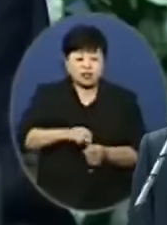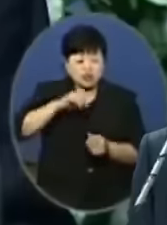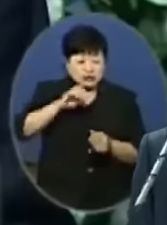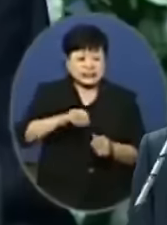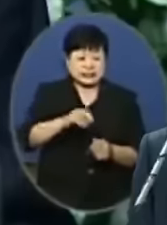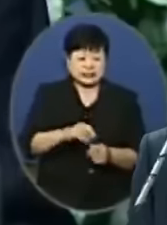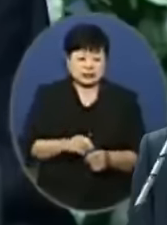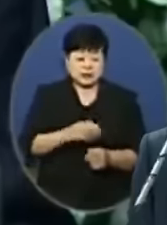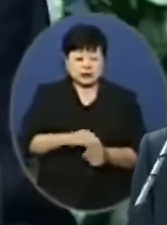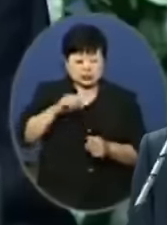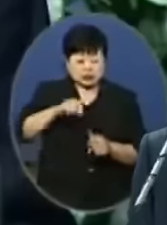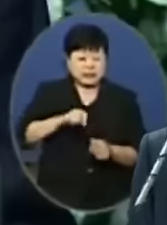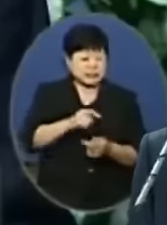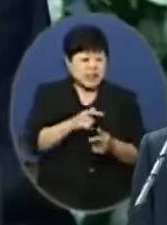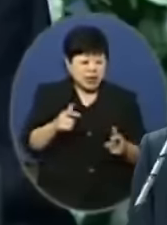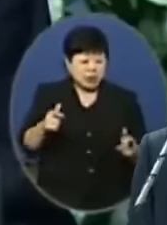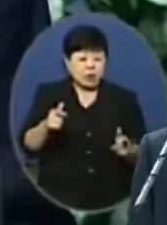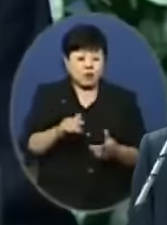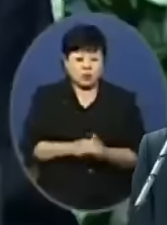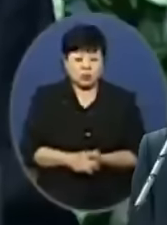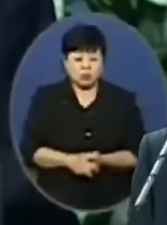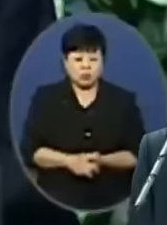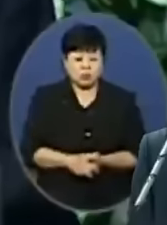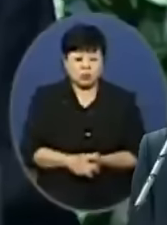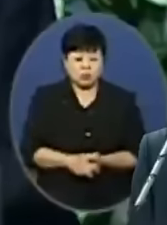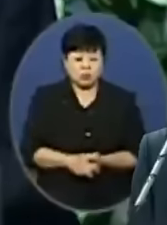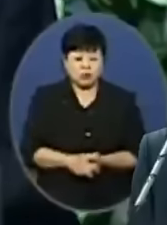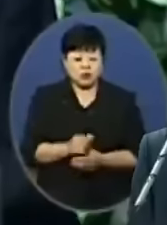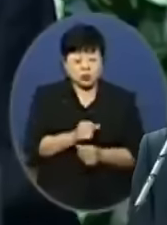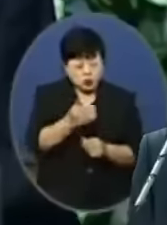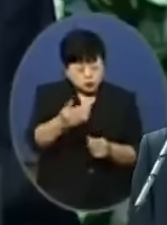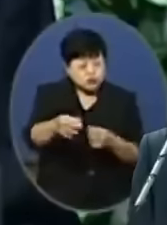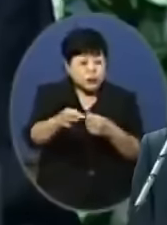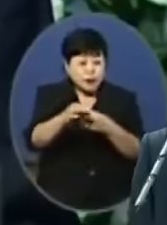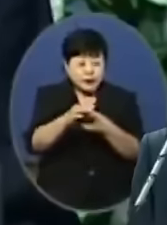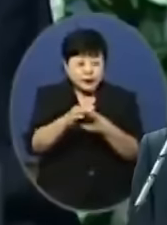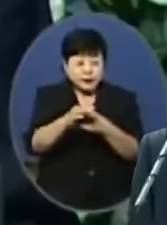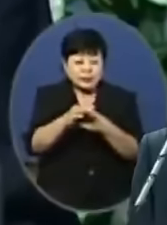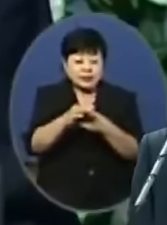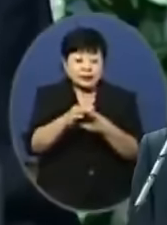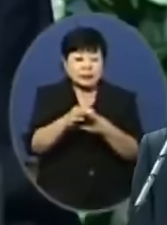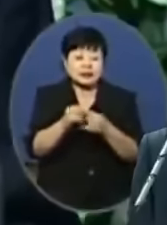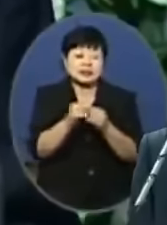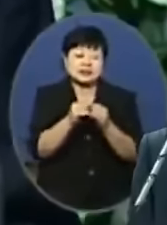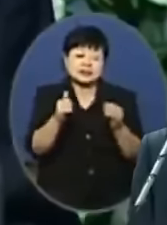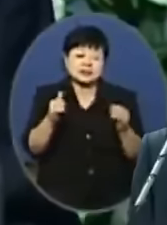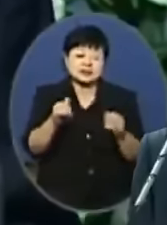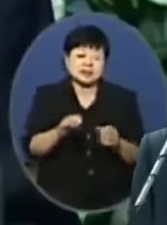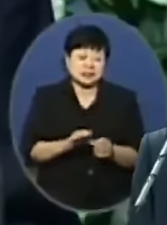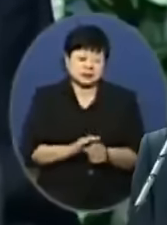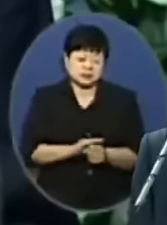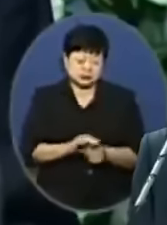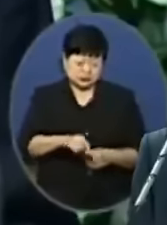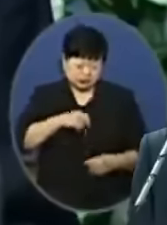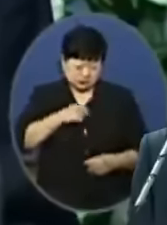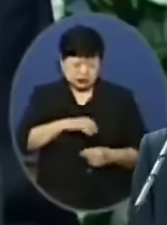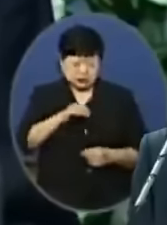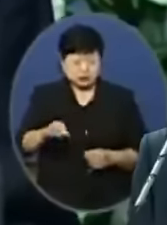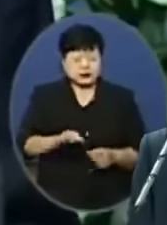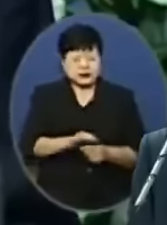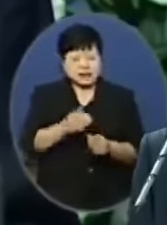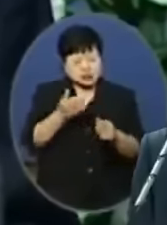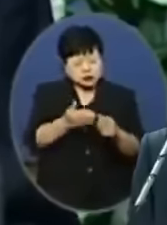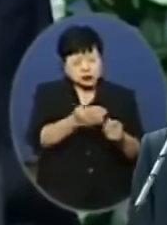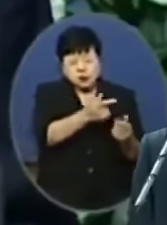자를 같이 따라서 정죄하지 않고 용서해주면 그 사람은 진실로 이웃을